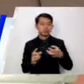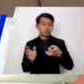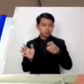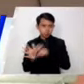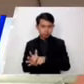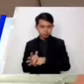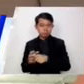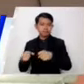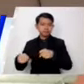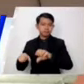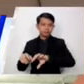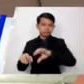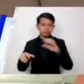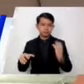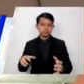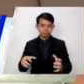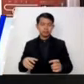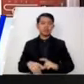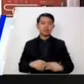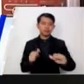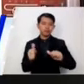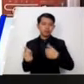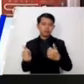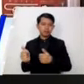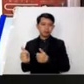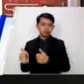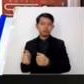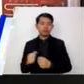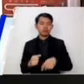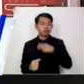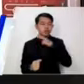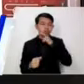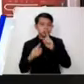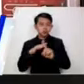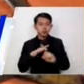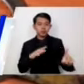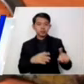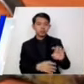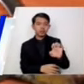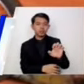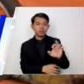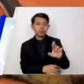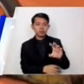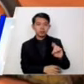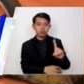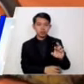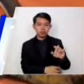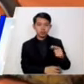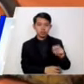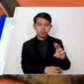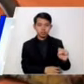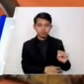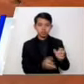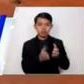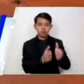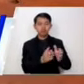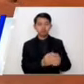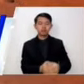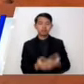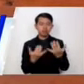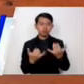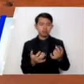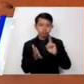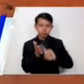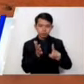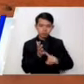ko. Sa monitoring ng pulisya, tumangas ang suspect papuntang A. Rodriguez Avenue matapos ang krimen. Agad nagkasa ng follow-up operations ang pulisya at